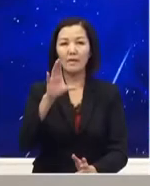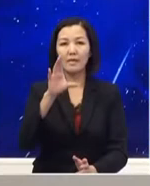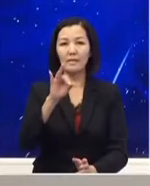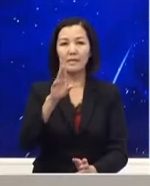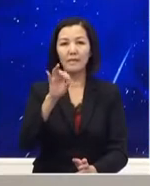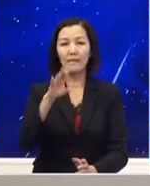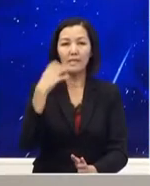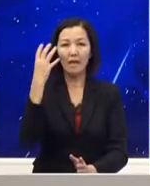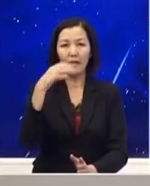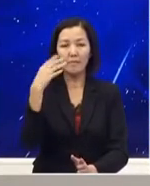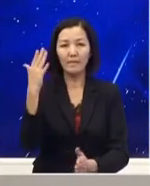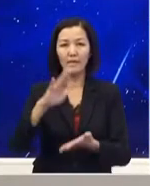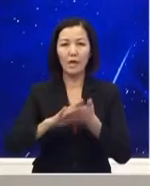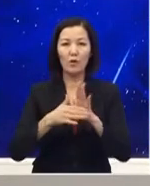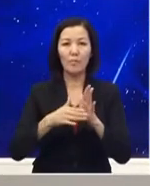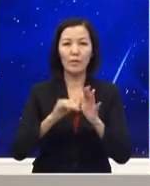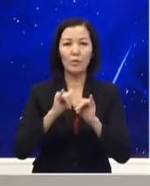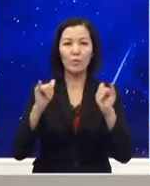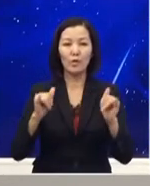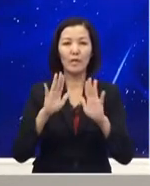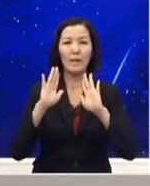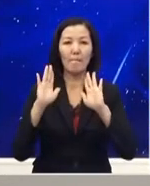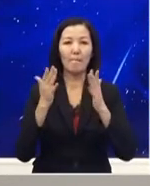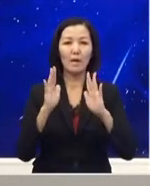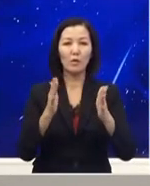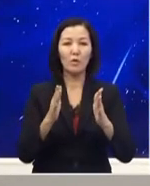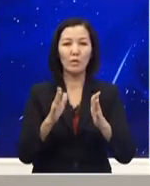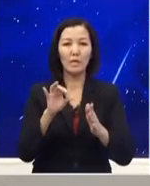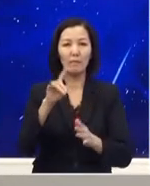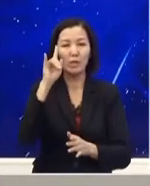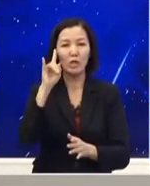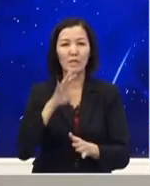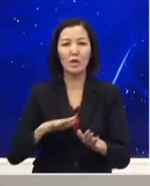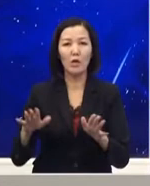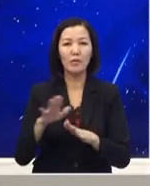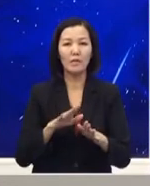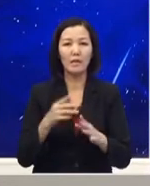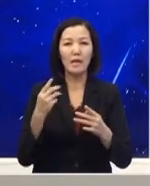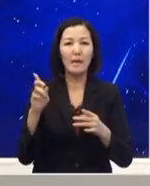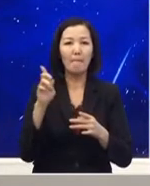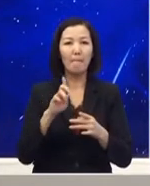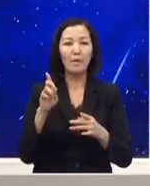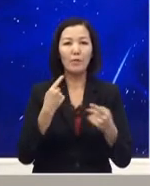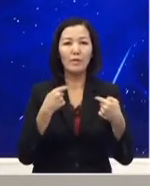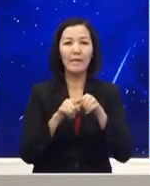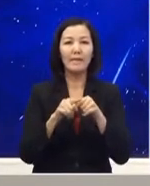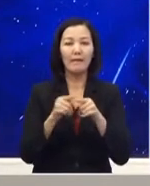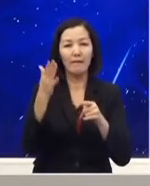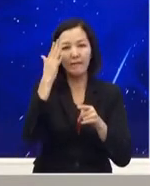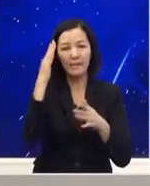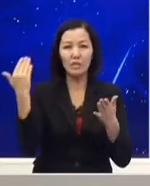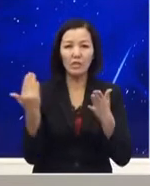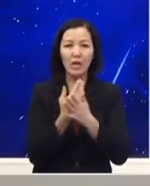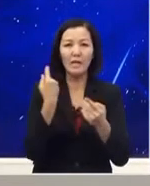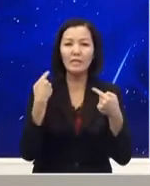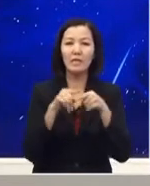Сиверс алмасының әлеуетімен өркендеген бақ шаруашылығы еңбекші қазақ ауданында биотехникалық тәсілдермен жаңа